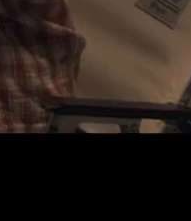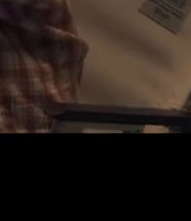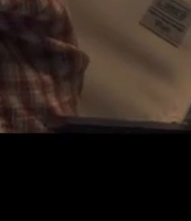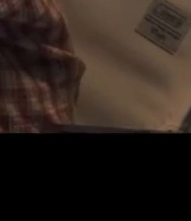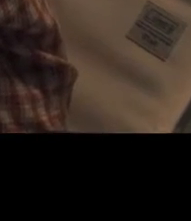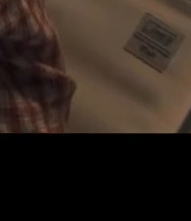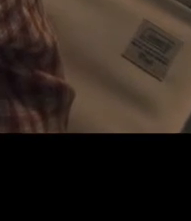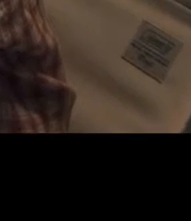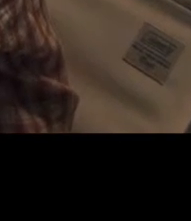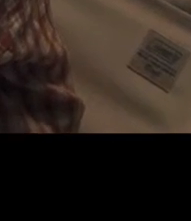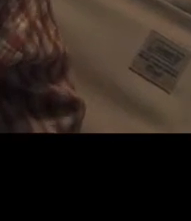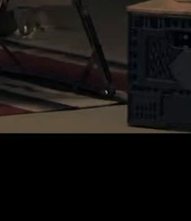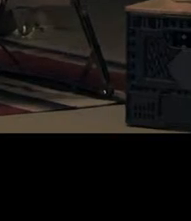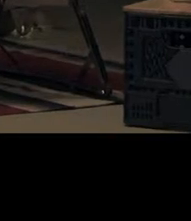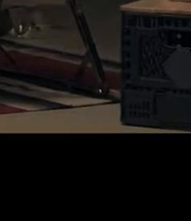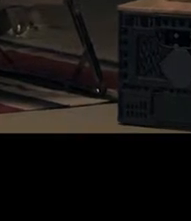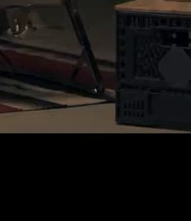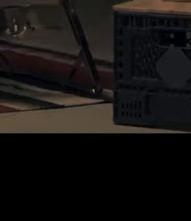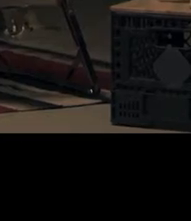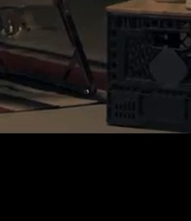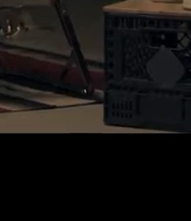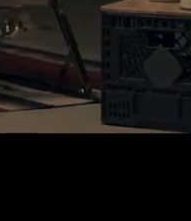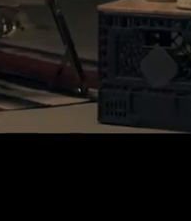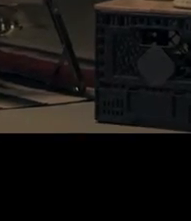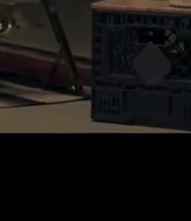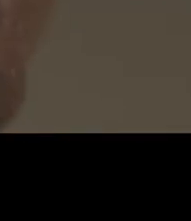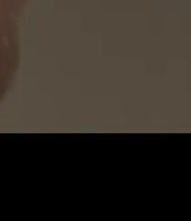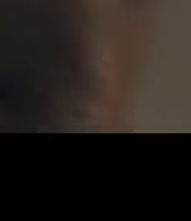거리두기를 지킨 여행신,